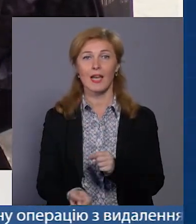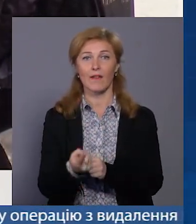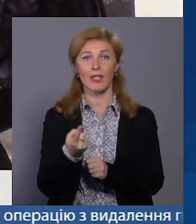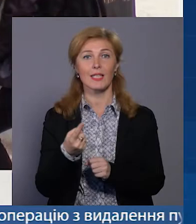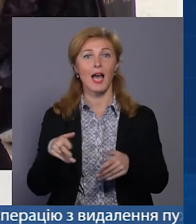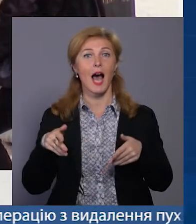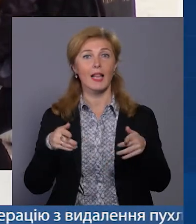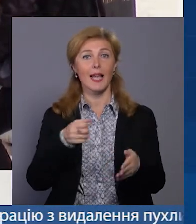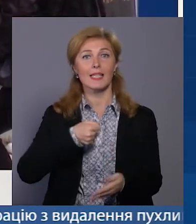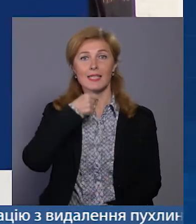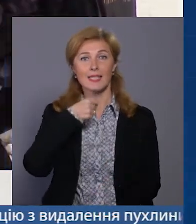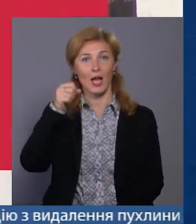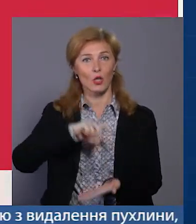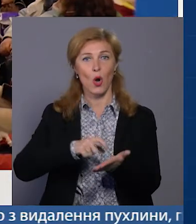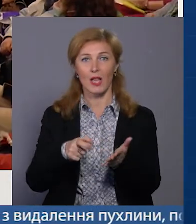алея старшокласників.